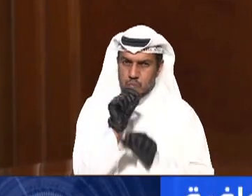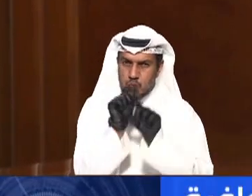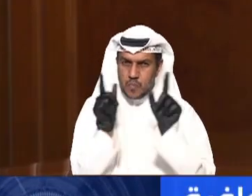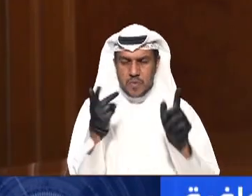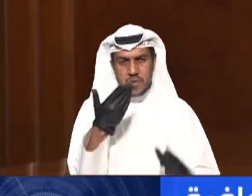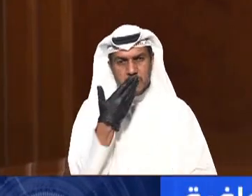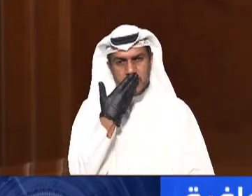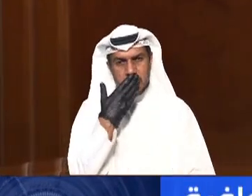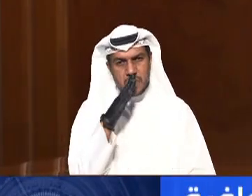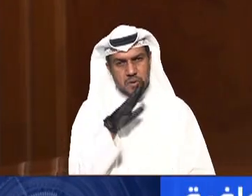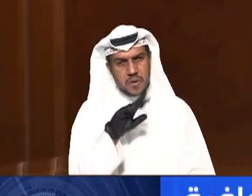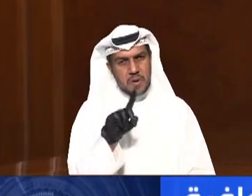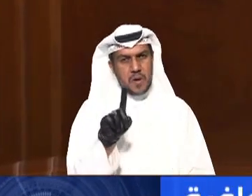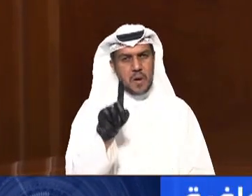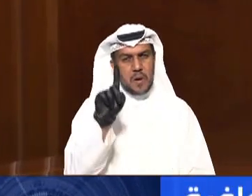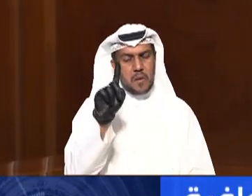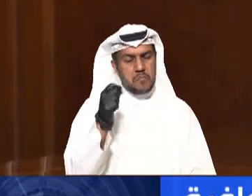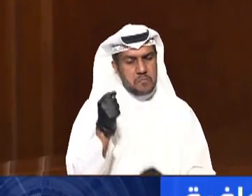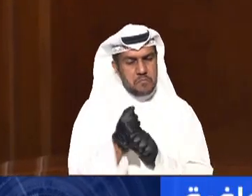كان في